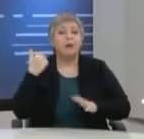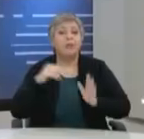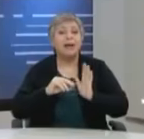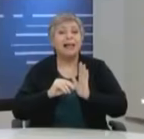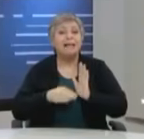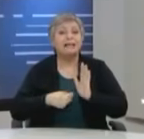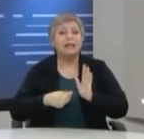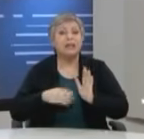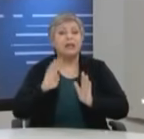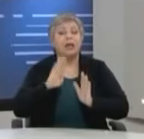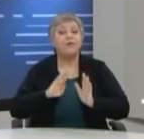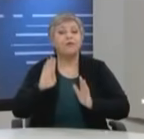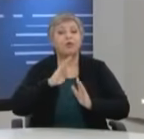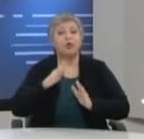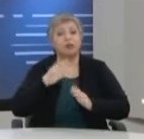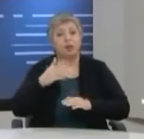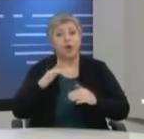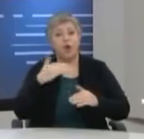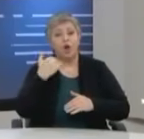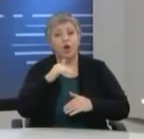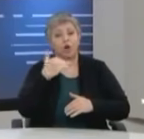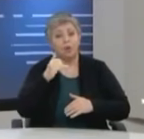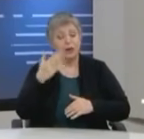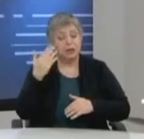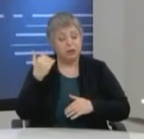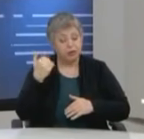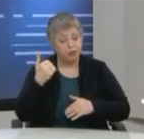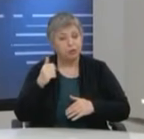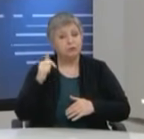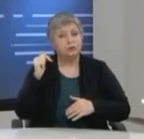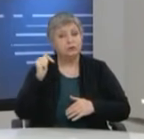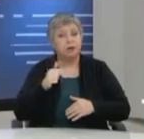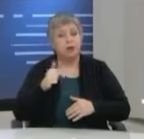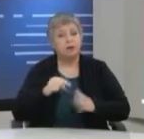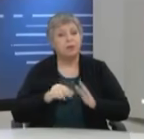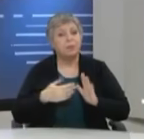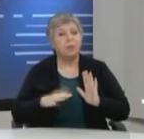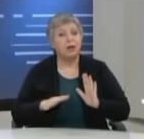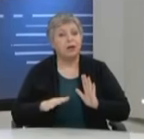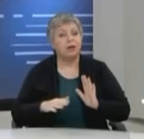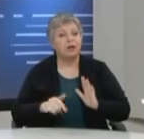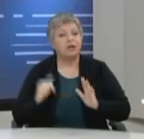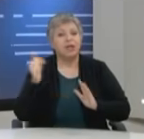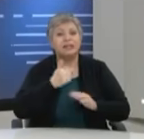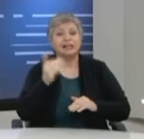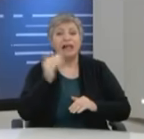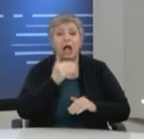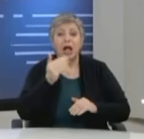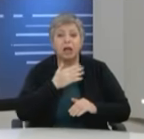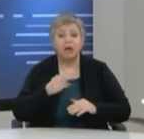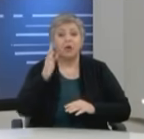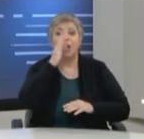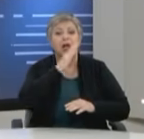2008. Στα κρυφά και στα γρήγορα. Μήπως δεν το πήρατε χαμπάρι, κύριε Καμένε, τότε αυτό?